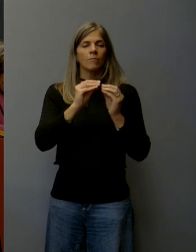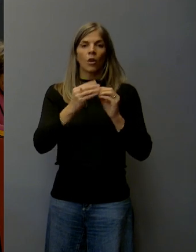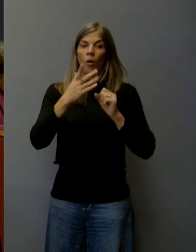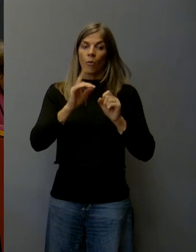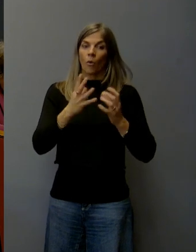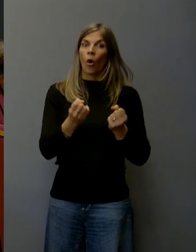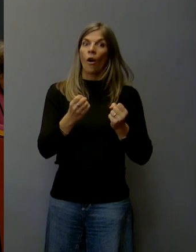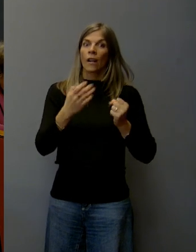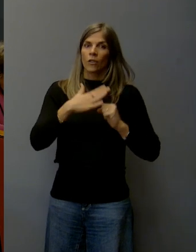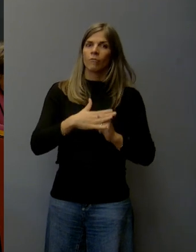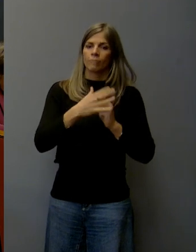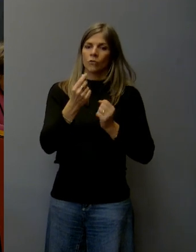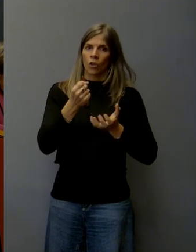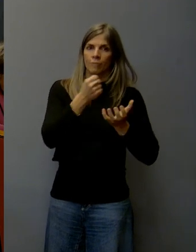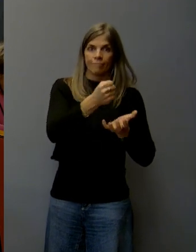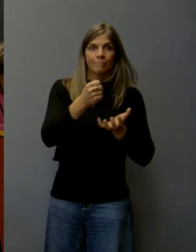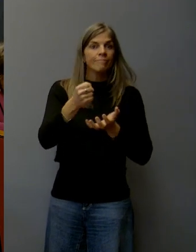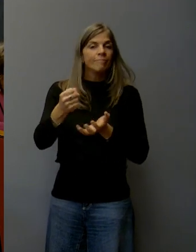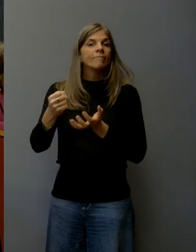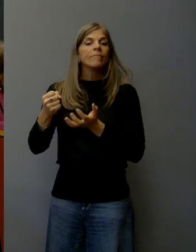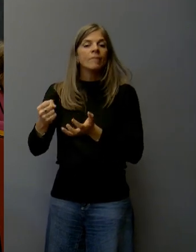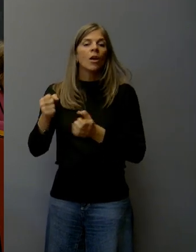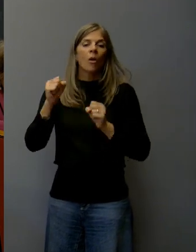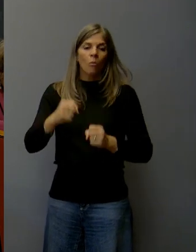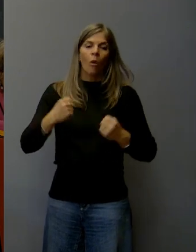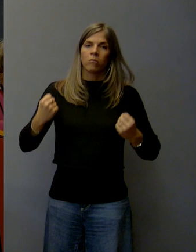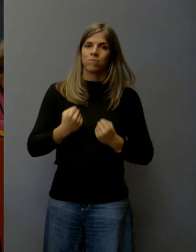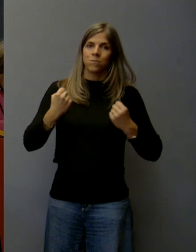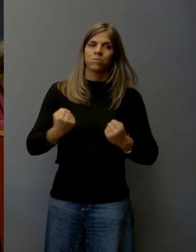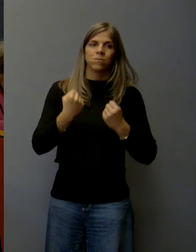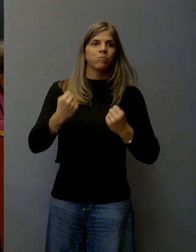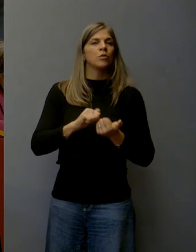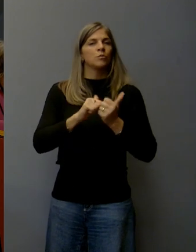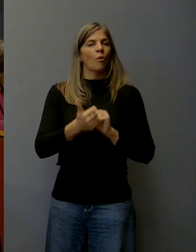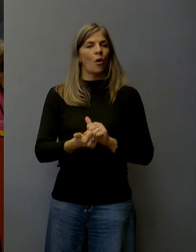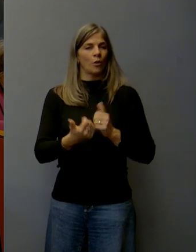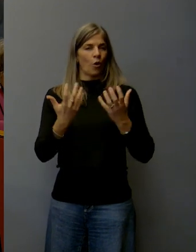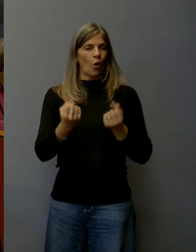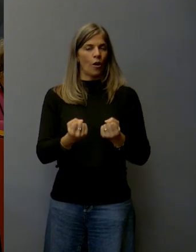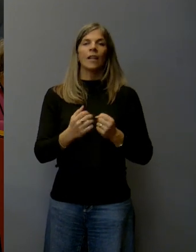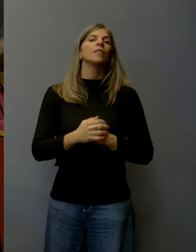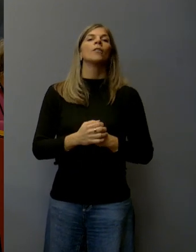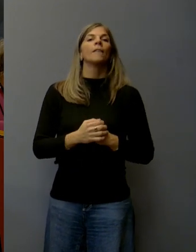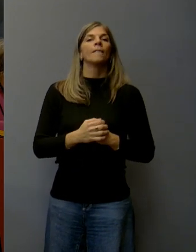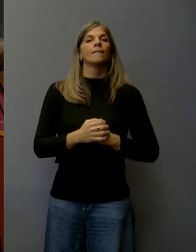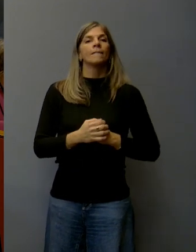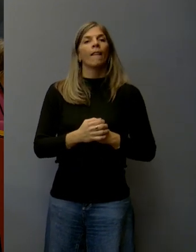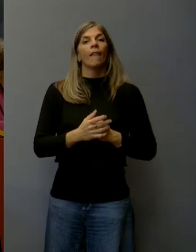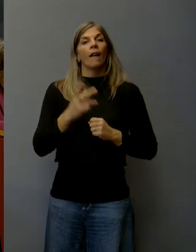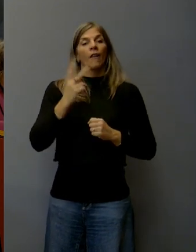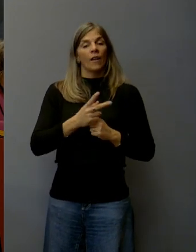dei fondi che possono promuovere realmente lo sport tra l'altro sullo sport Noi abbiamo